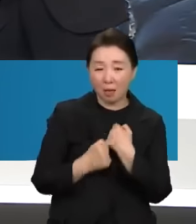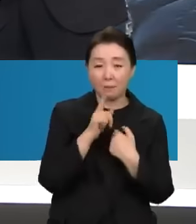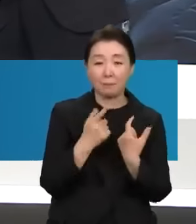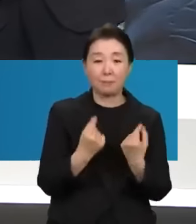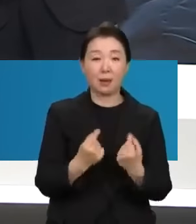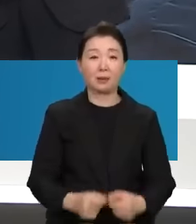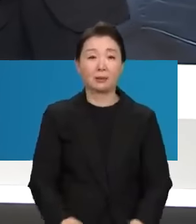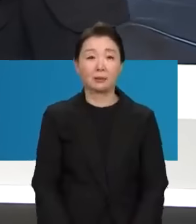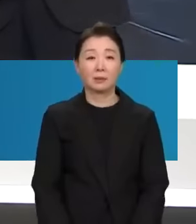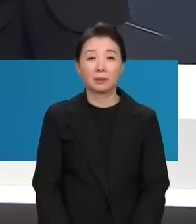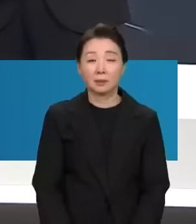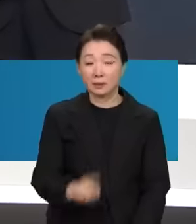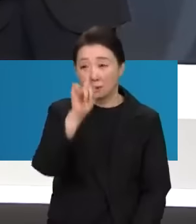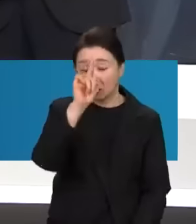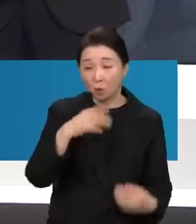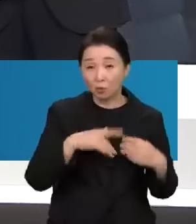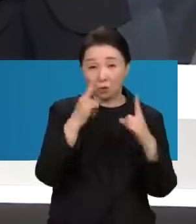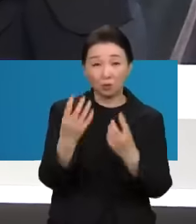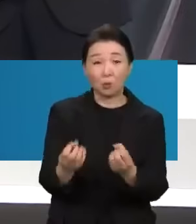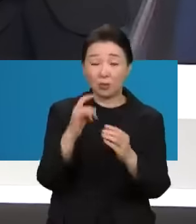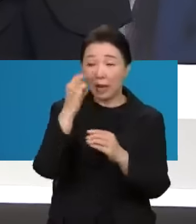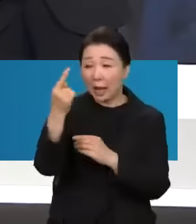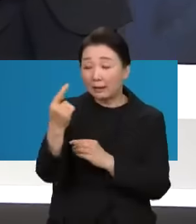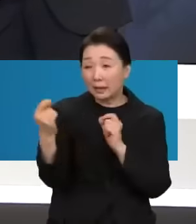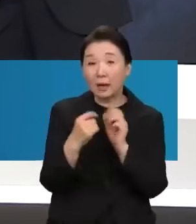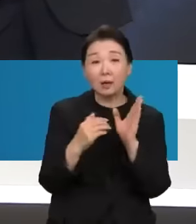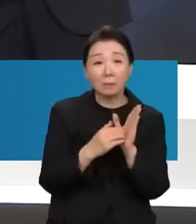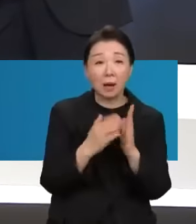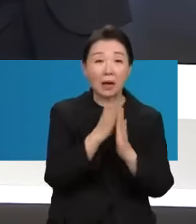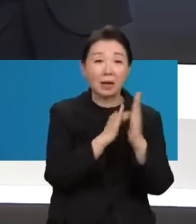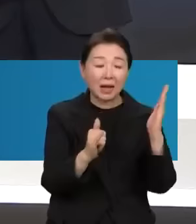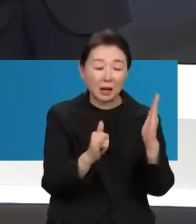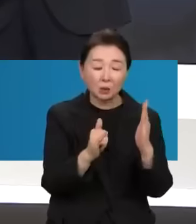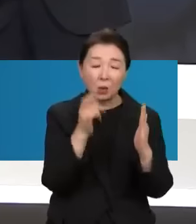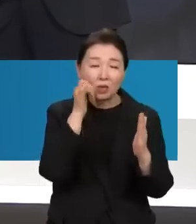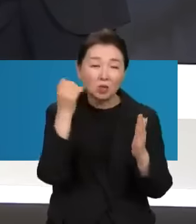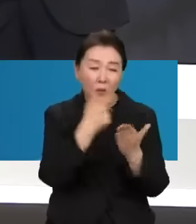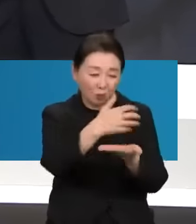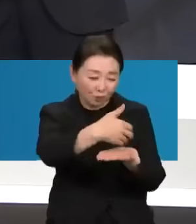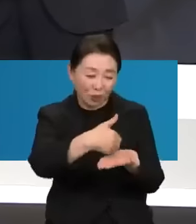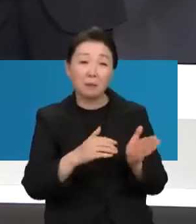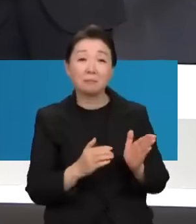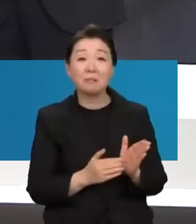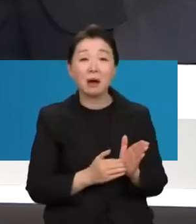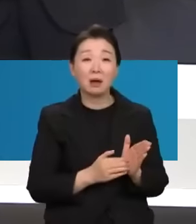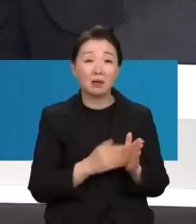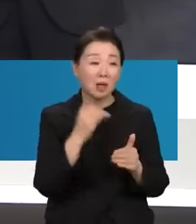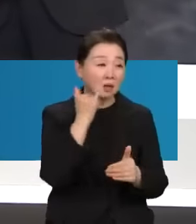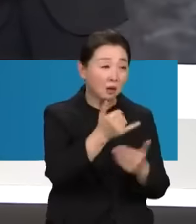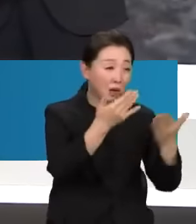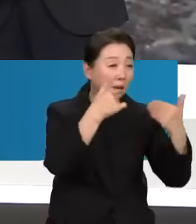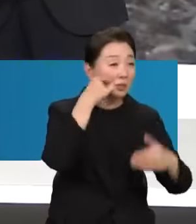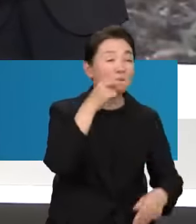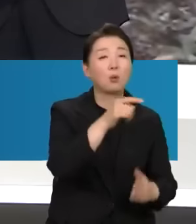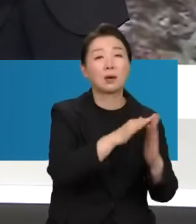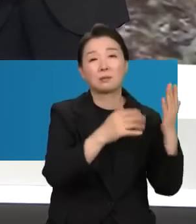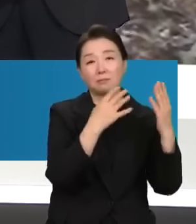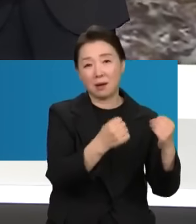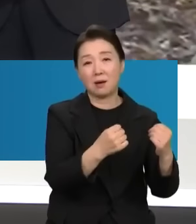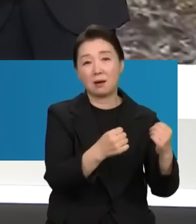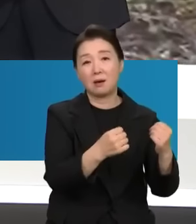있습니다. 정부가 추도식을 한 달 앞두고서야 유족들 연락처를 확보하기 시작한 탓에 연락을 아예 못 받은 유족이